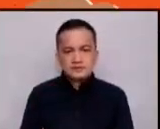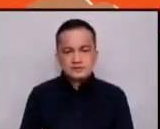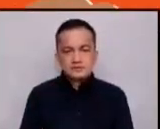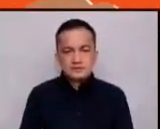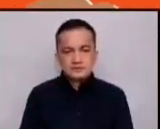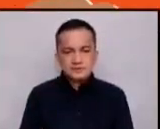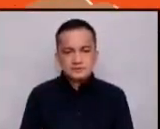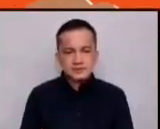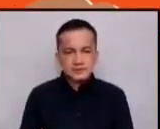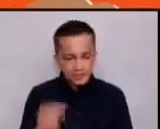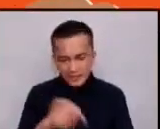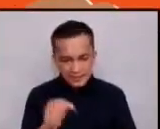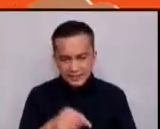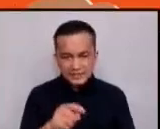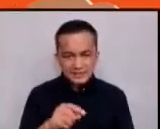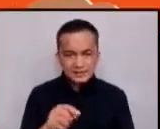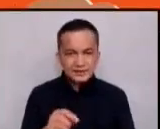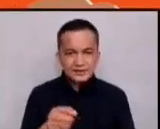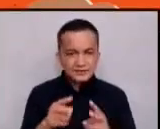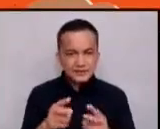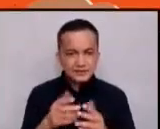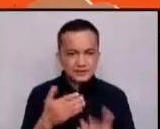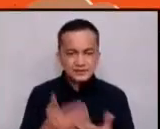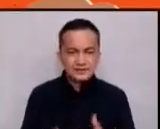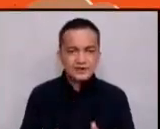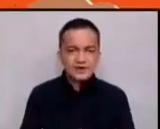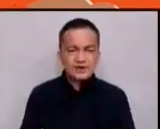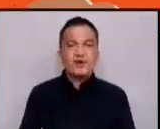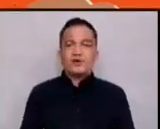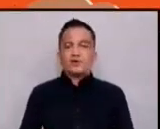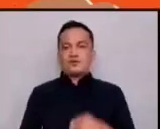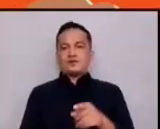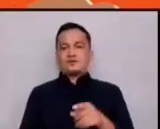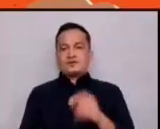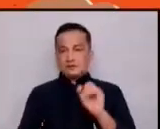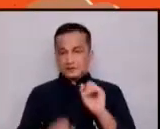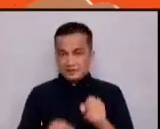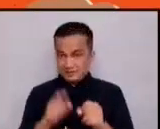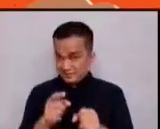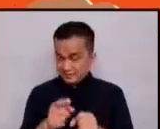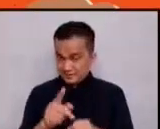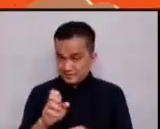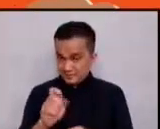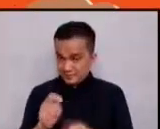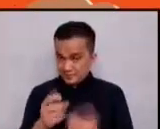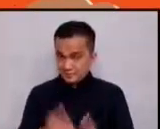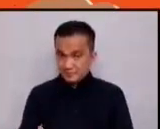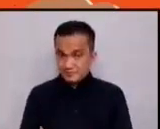Ato, very good. O ha, kaya ba yan ang alaga niyo?